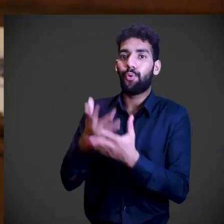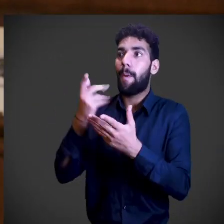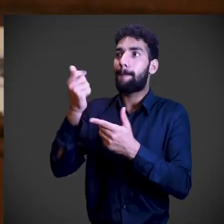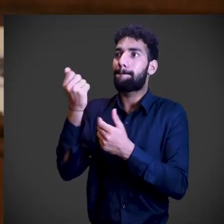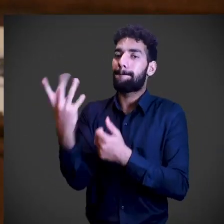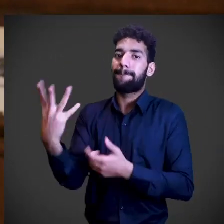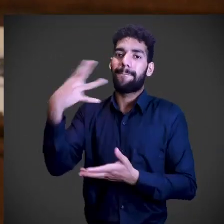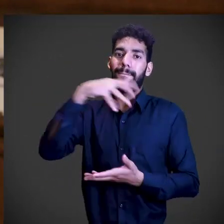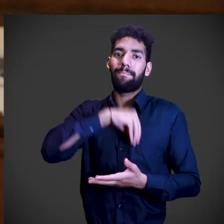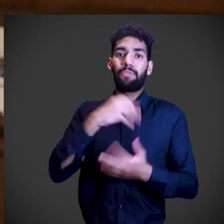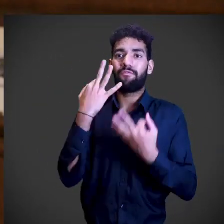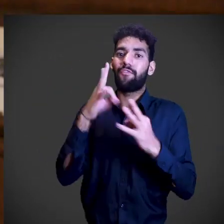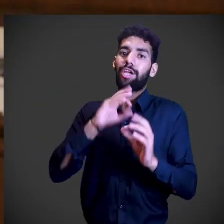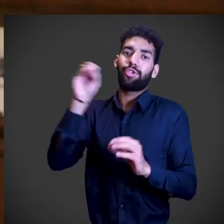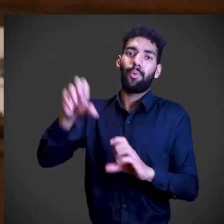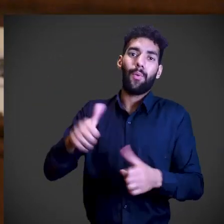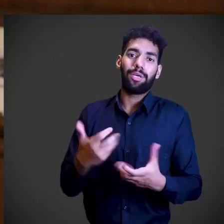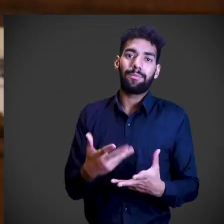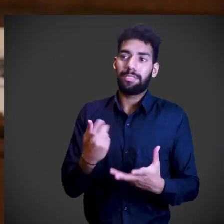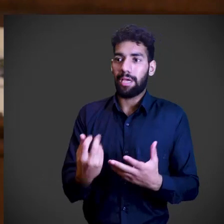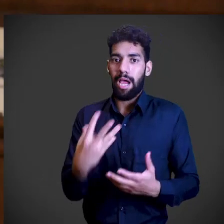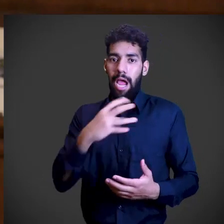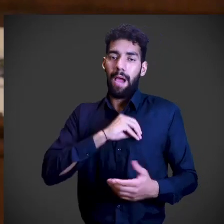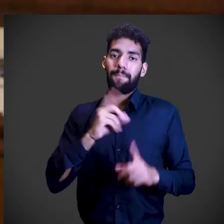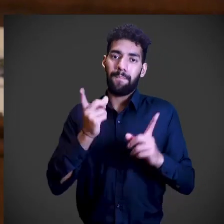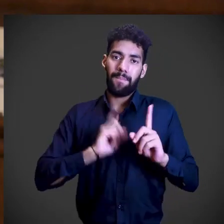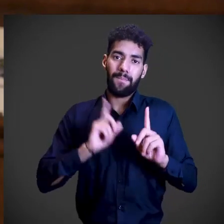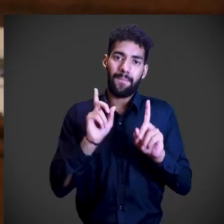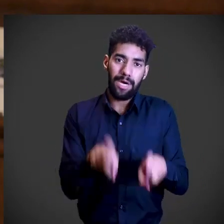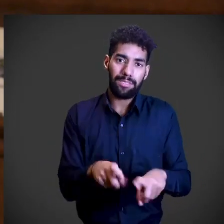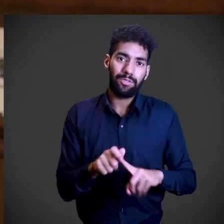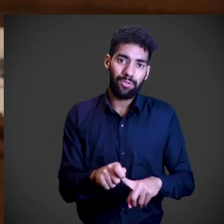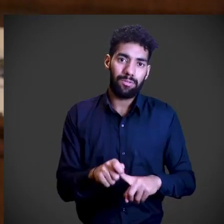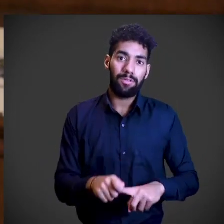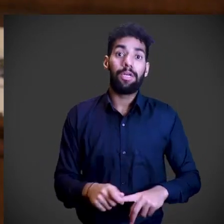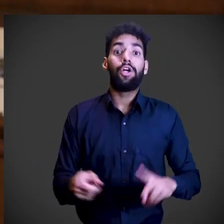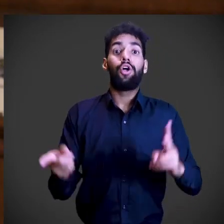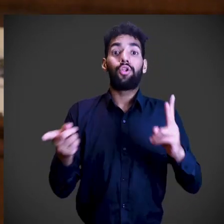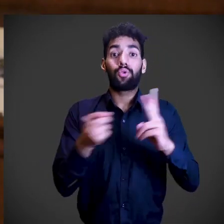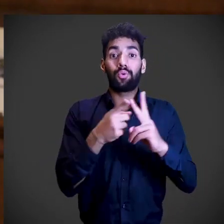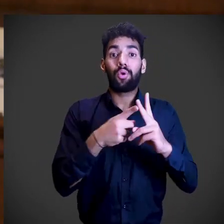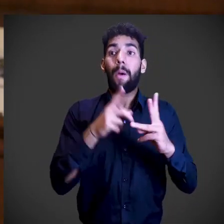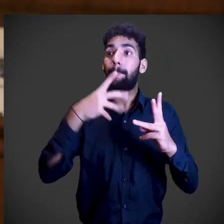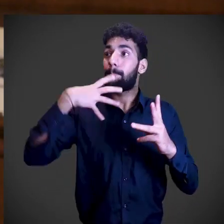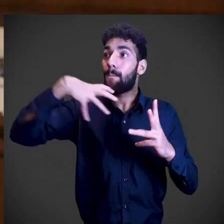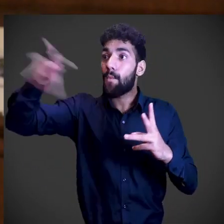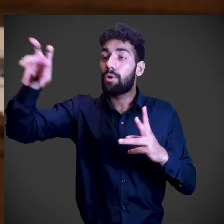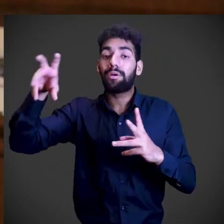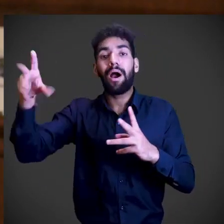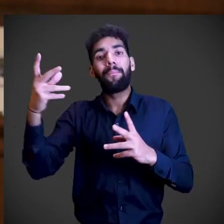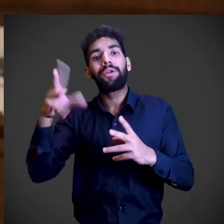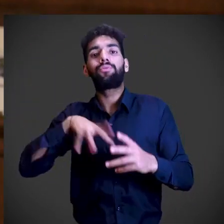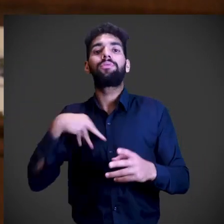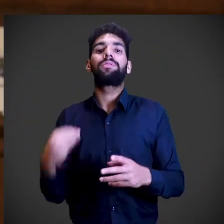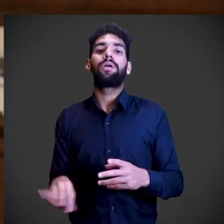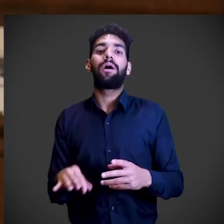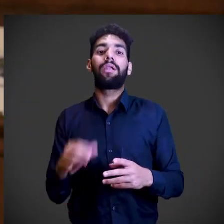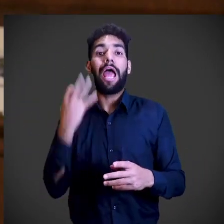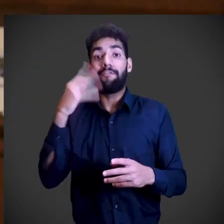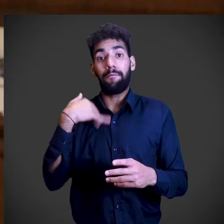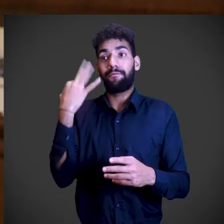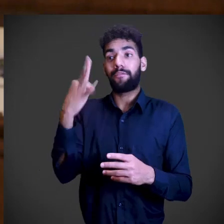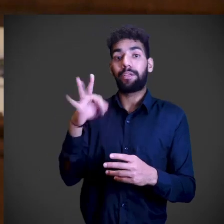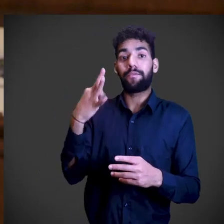वो सब्सिडीज़ देते हैं, और वो सब्सिडीज़ की वजह से दूसरे मुल्क का नुकसान ये होता है कि अगर जिस तरह अगर